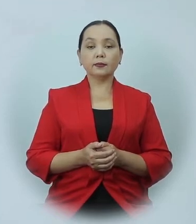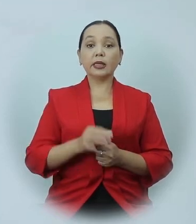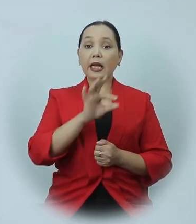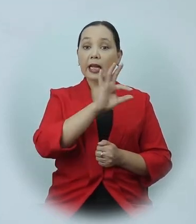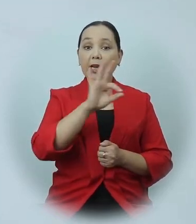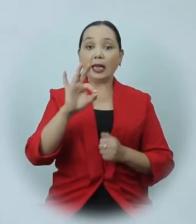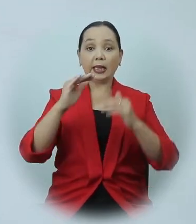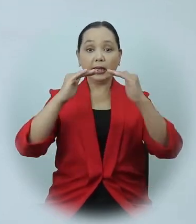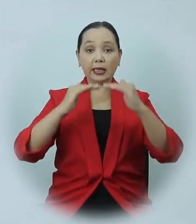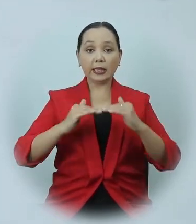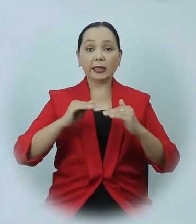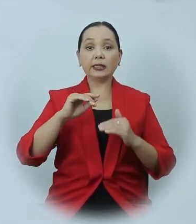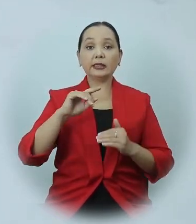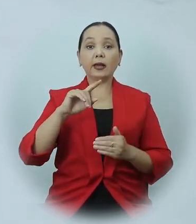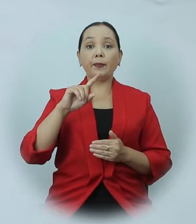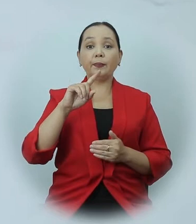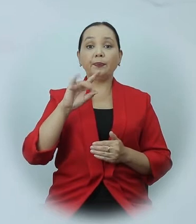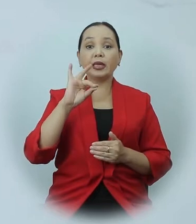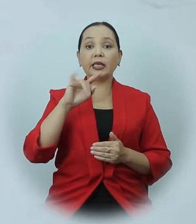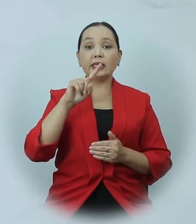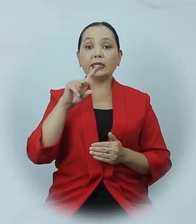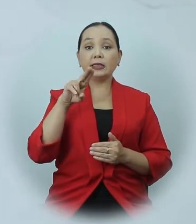Линию низа изделия.